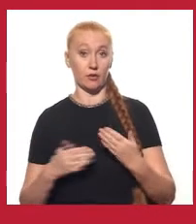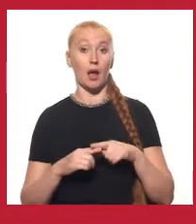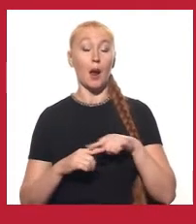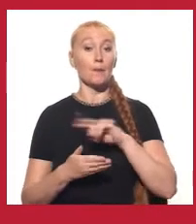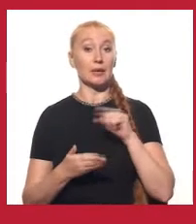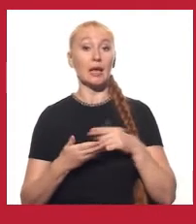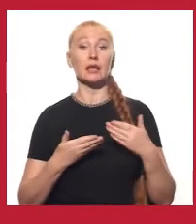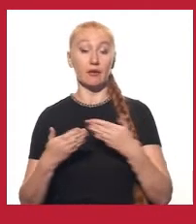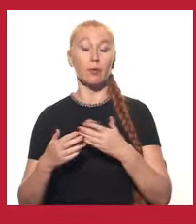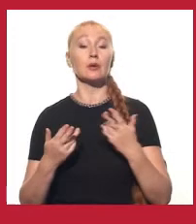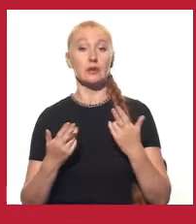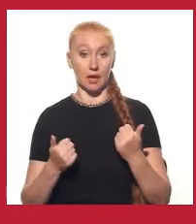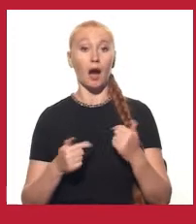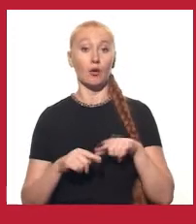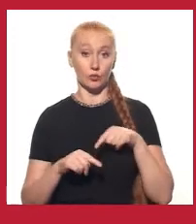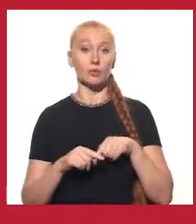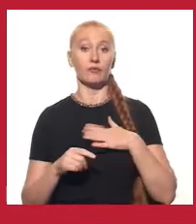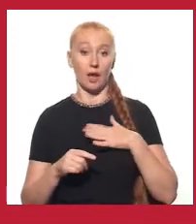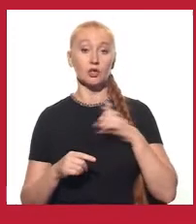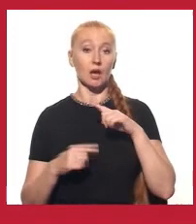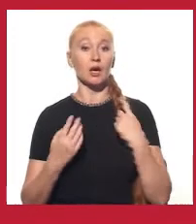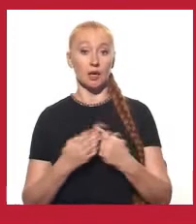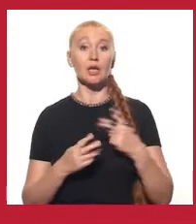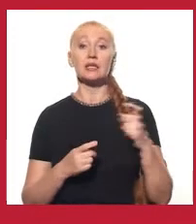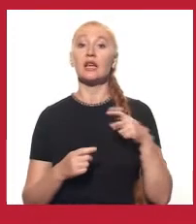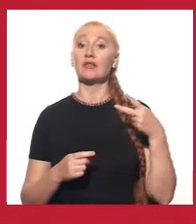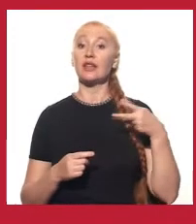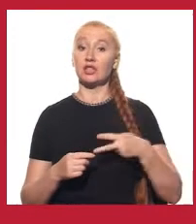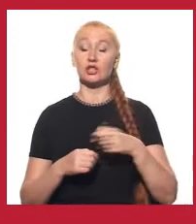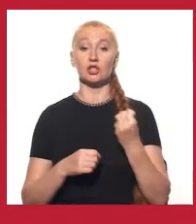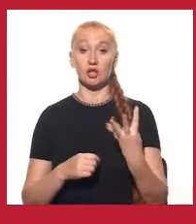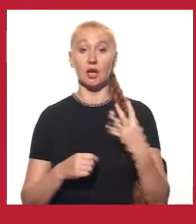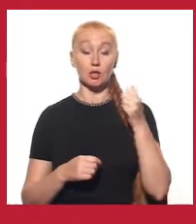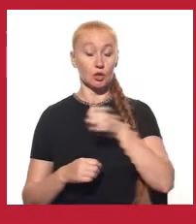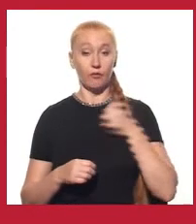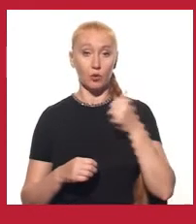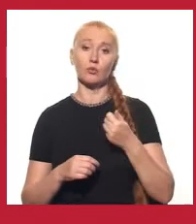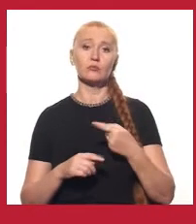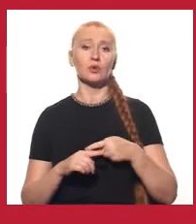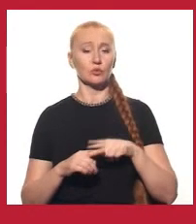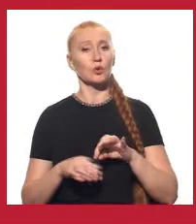референдумів. Питання референдумів, так, воно в нашій країні вже стало з 2014